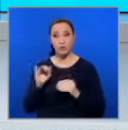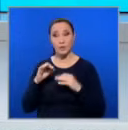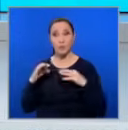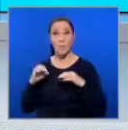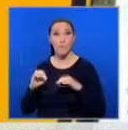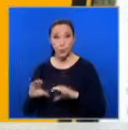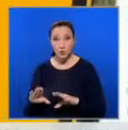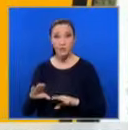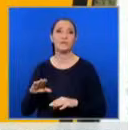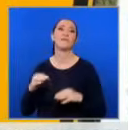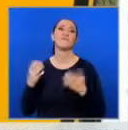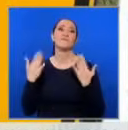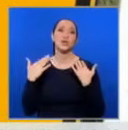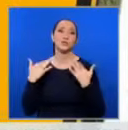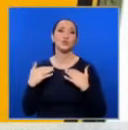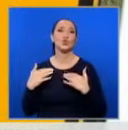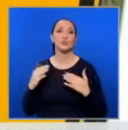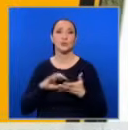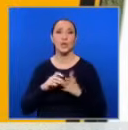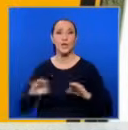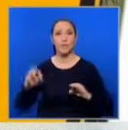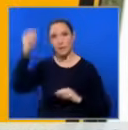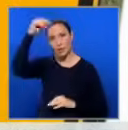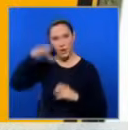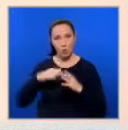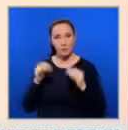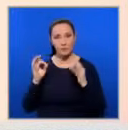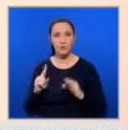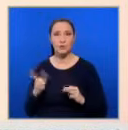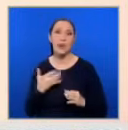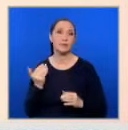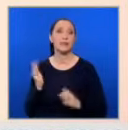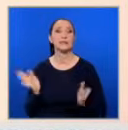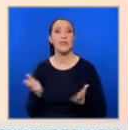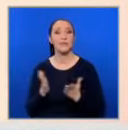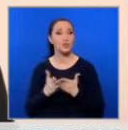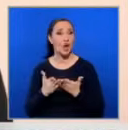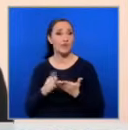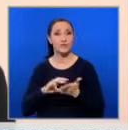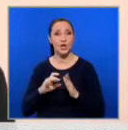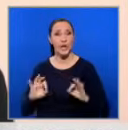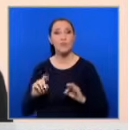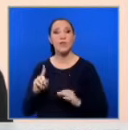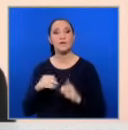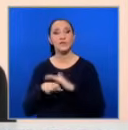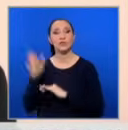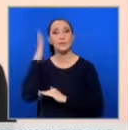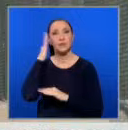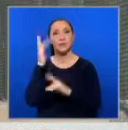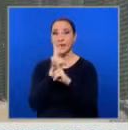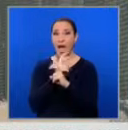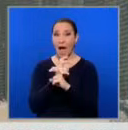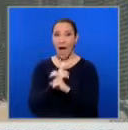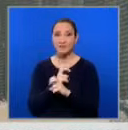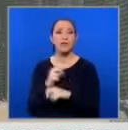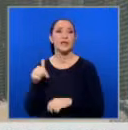Шенген. България и Румъния официално няма да станат членове на Шенген, но вътрешният министър на Австрия